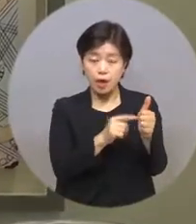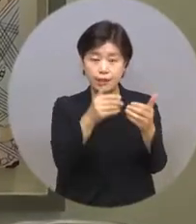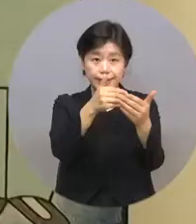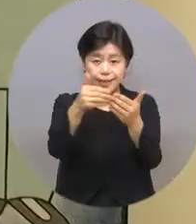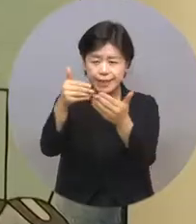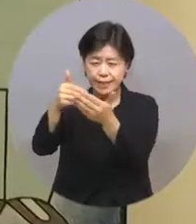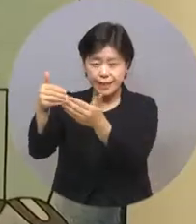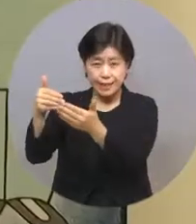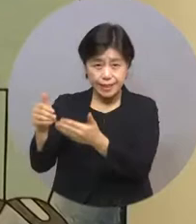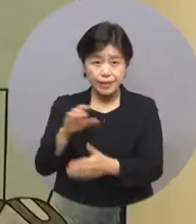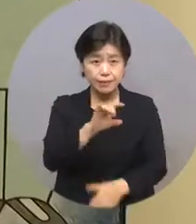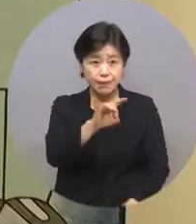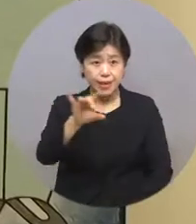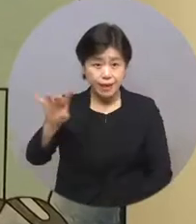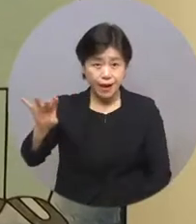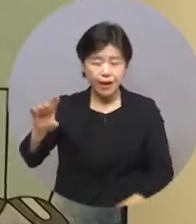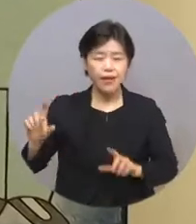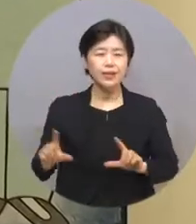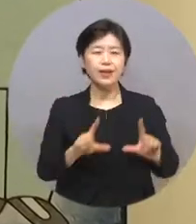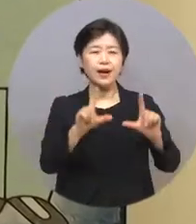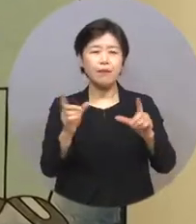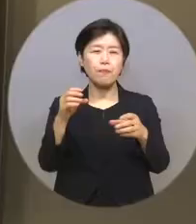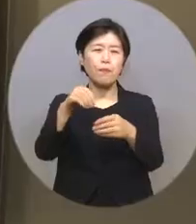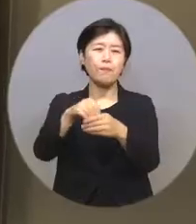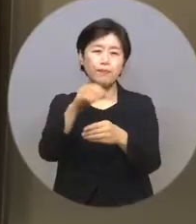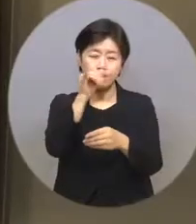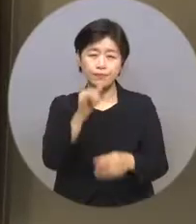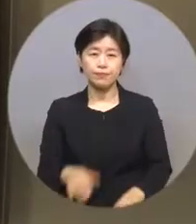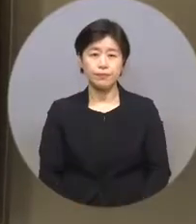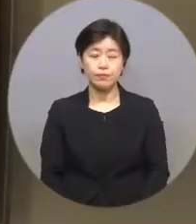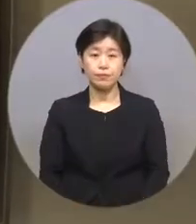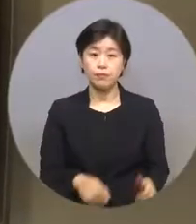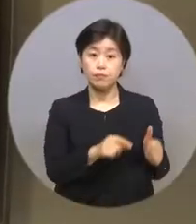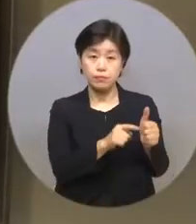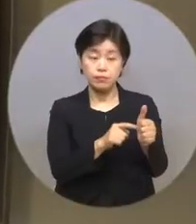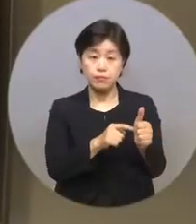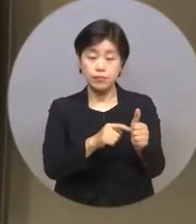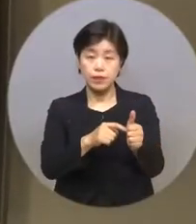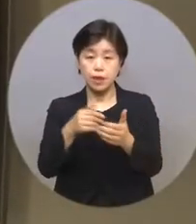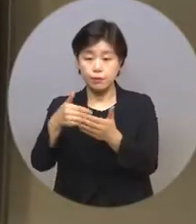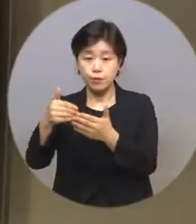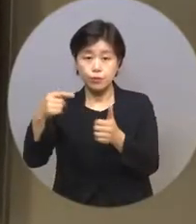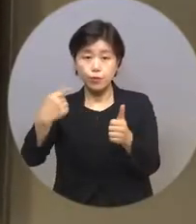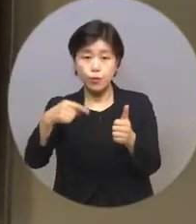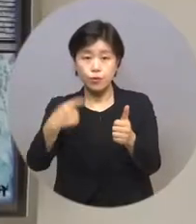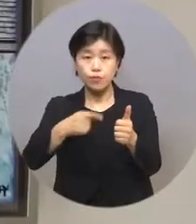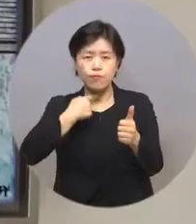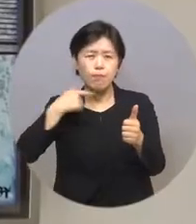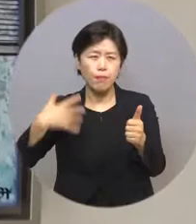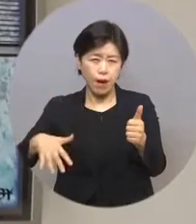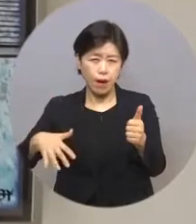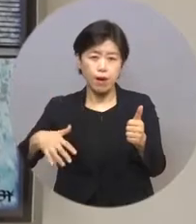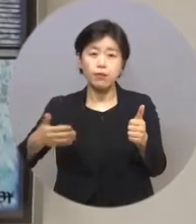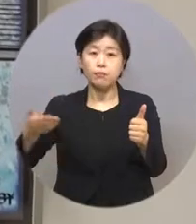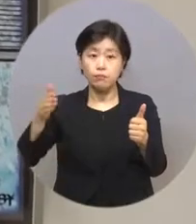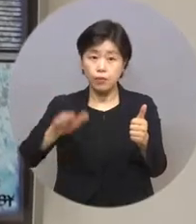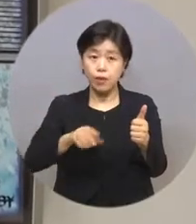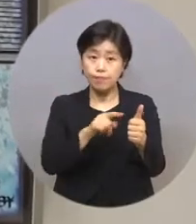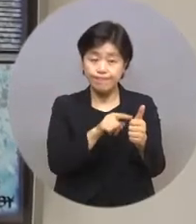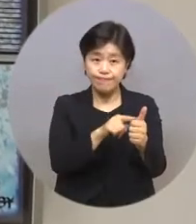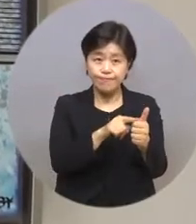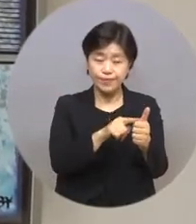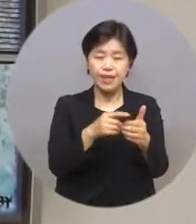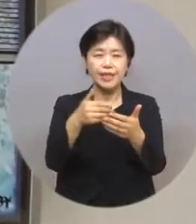한점에는 일상이 녹아 있습니다 미술교육을 단 한 번도 받아본 적이 없는 작가는 그림으로